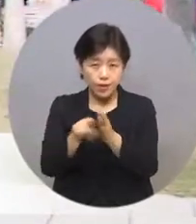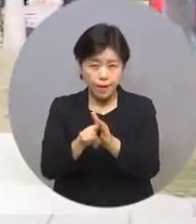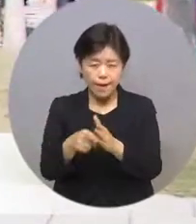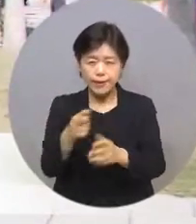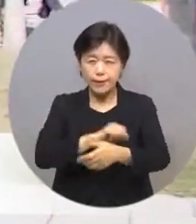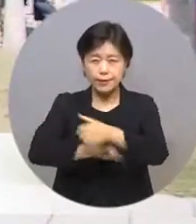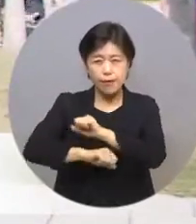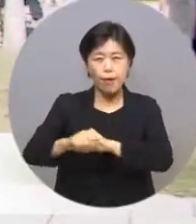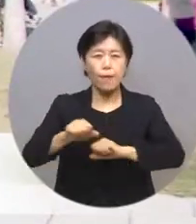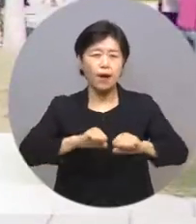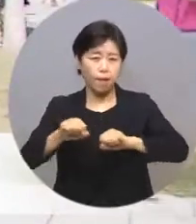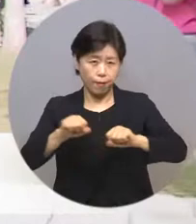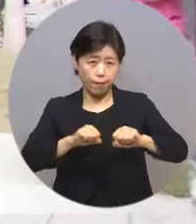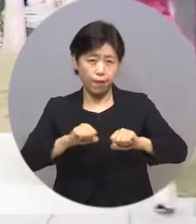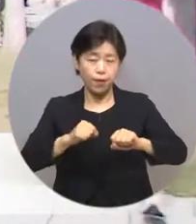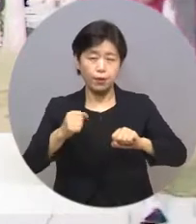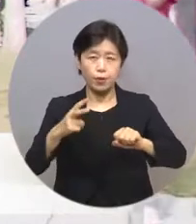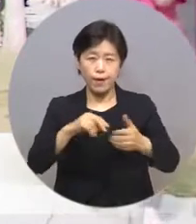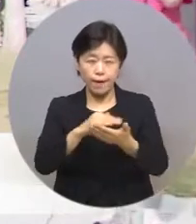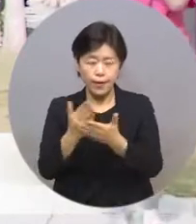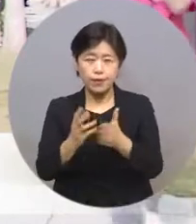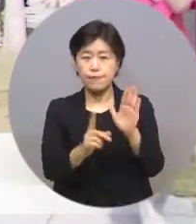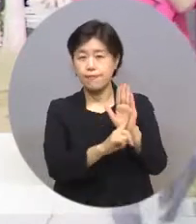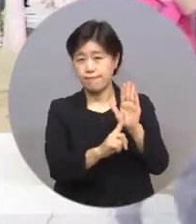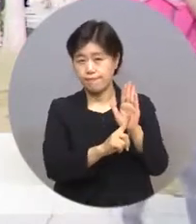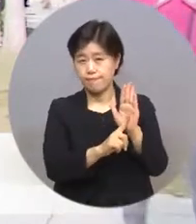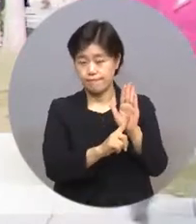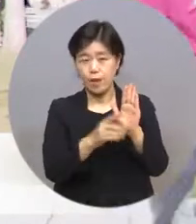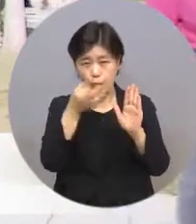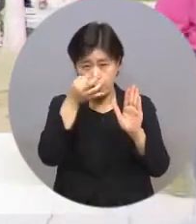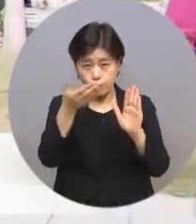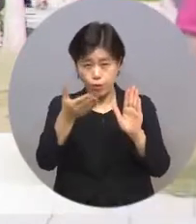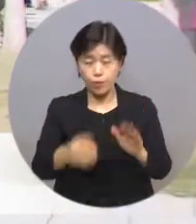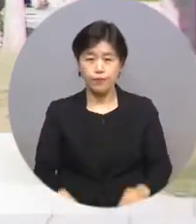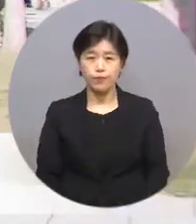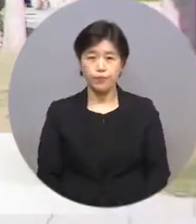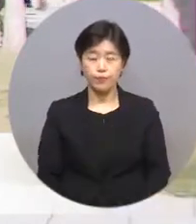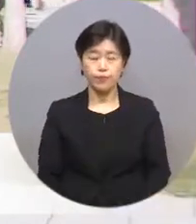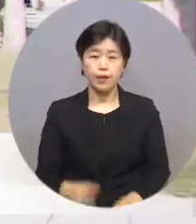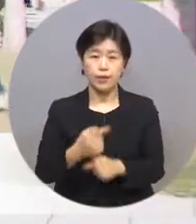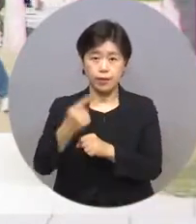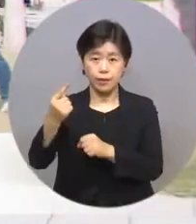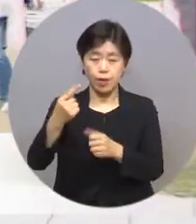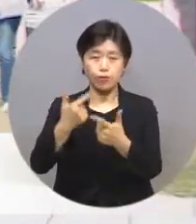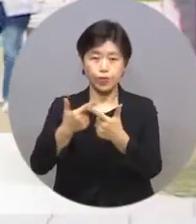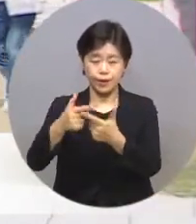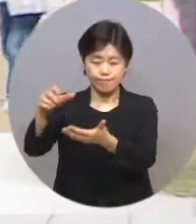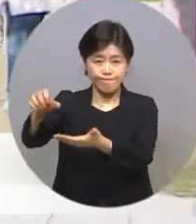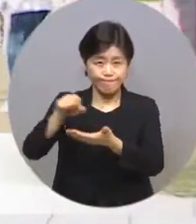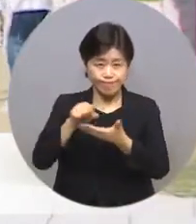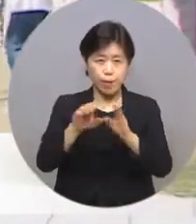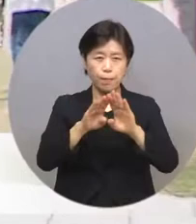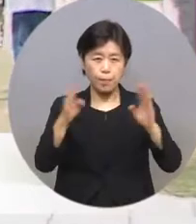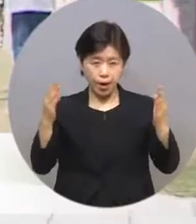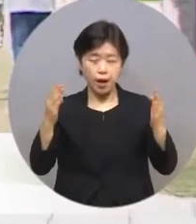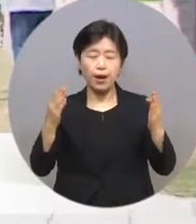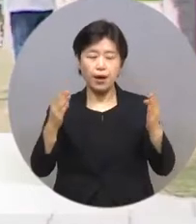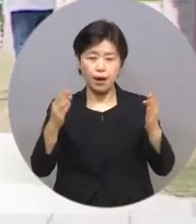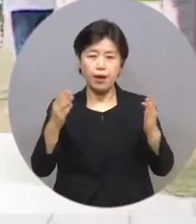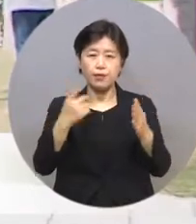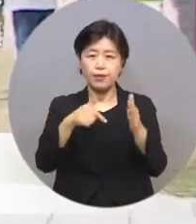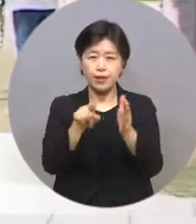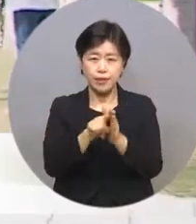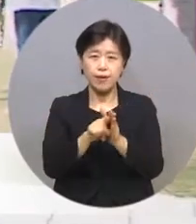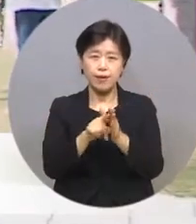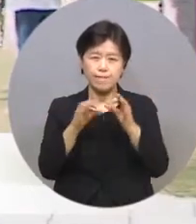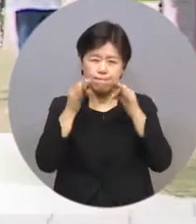적극적으로 활동하면서 다양한 캠페인을 펼치고 반드시 우리 부산으로 유추될 수 있도록 공부 활동을 하고자 이번에 보험 여성